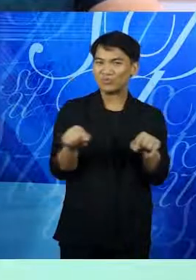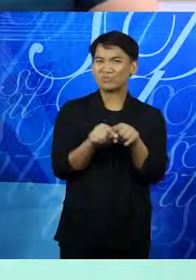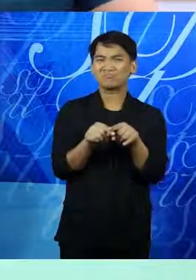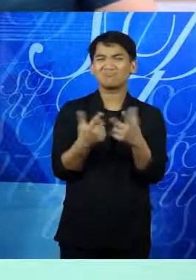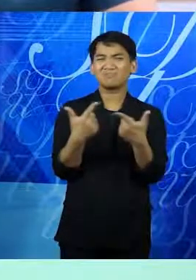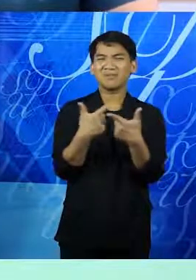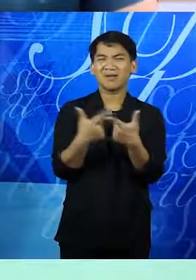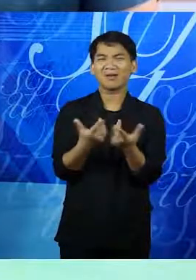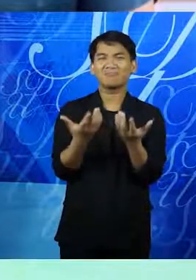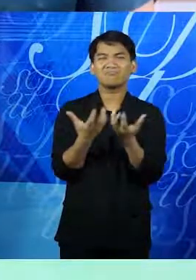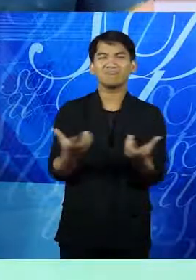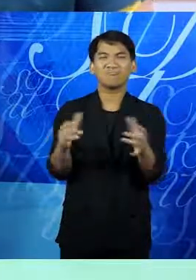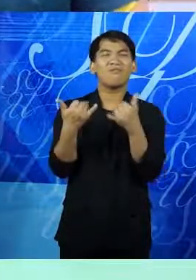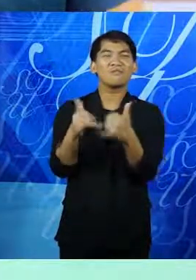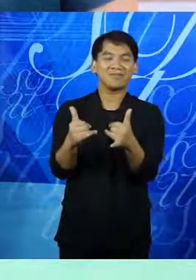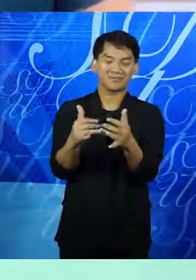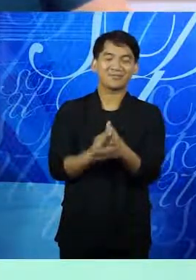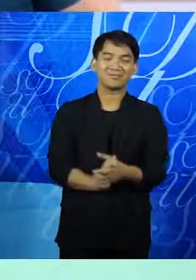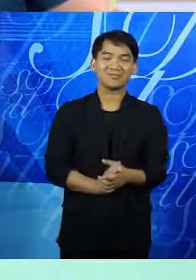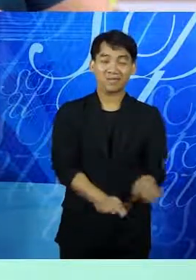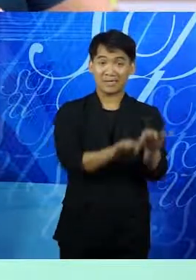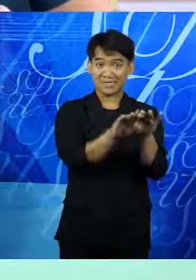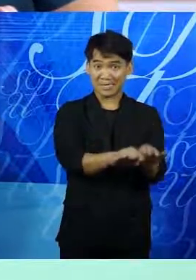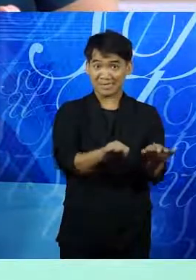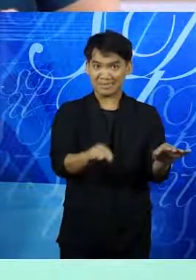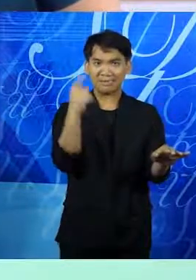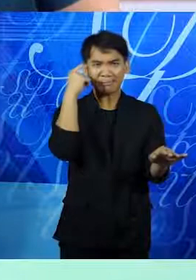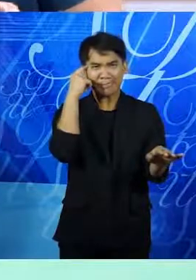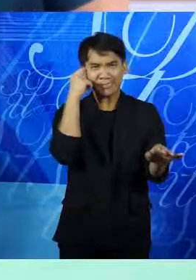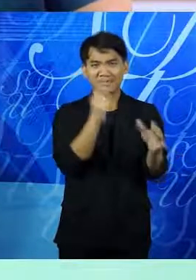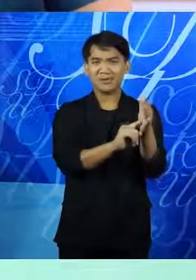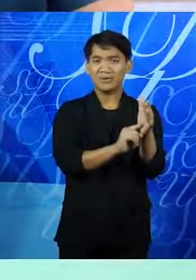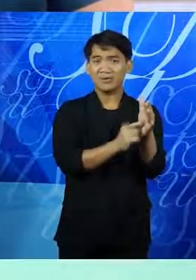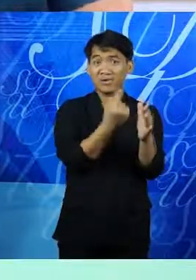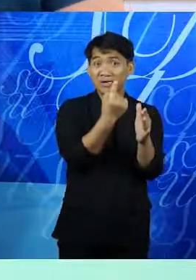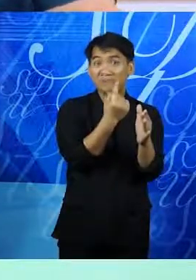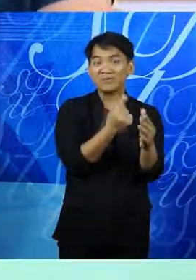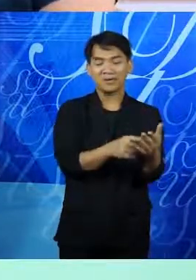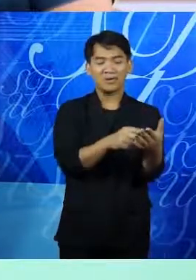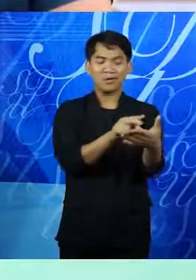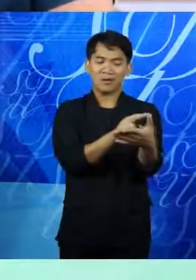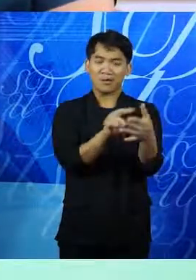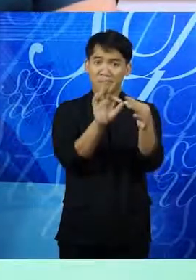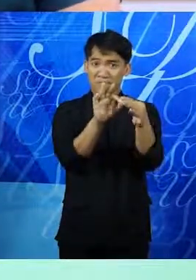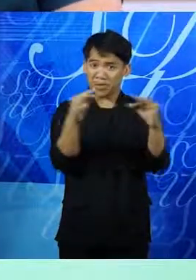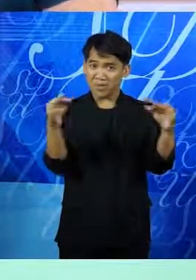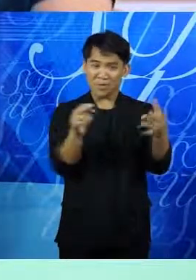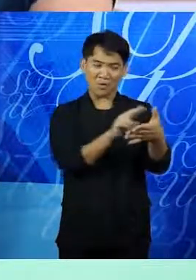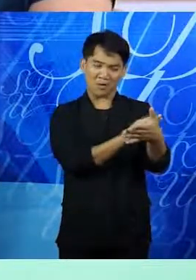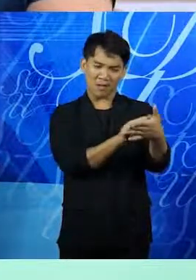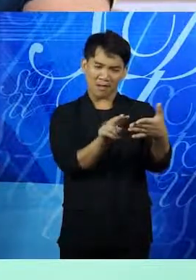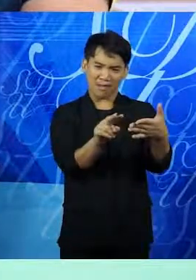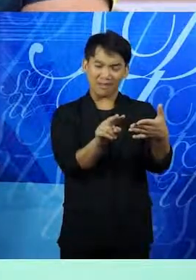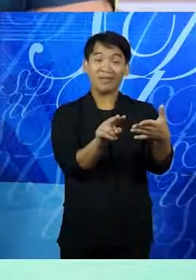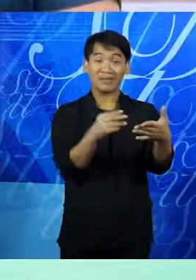างประโยคนะคะที่มีคำขยายแล้วเด็กก็เริ่มต้นที่จะเป็นผู้เริ่มในการที่จะอ่านประโยคเองด้วยนะ